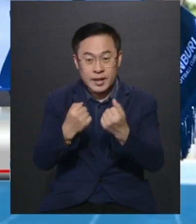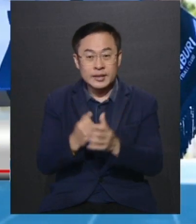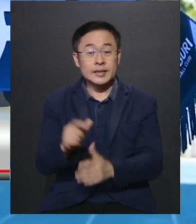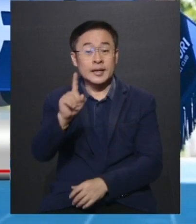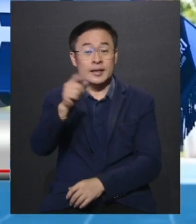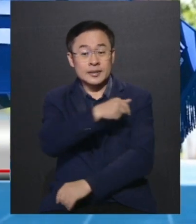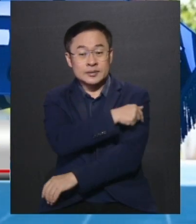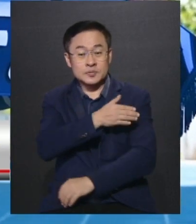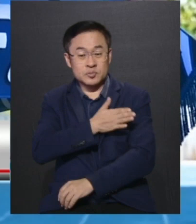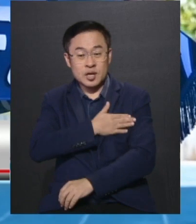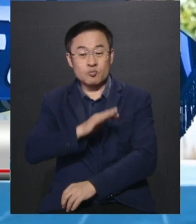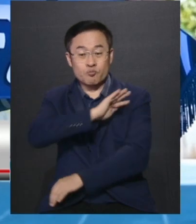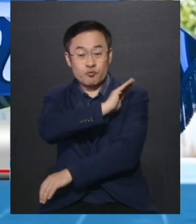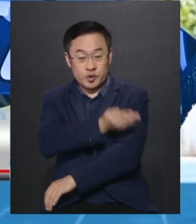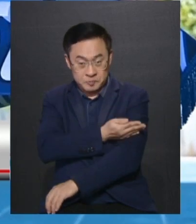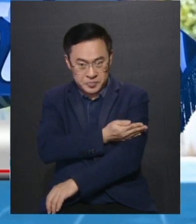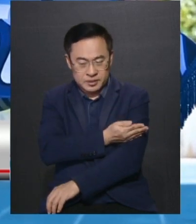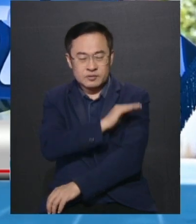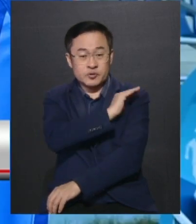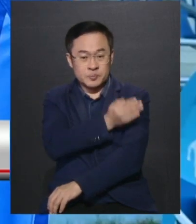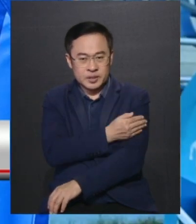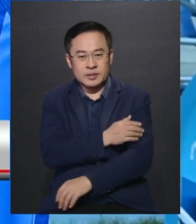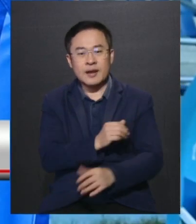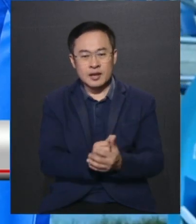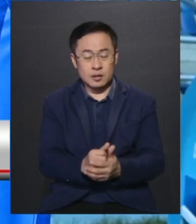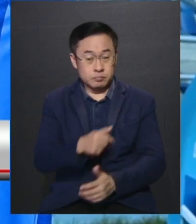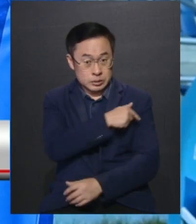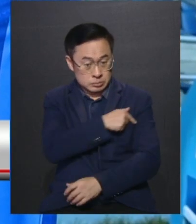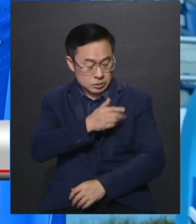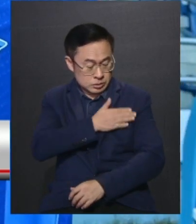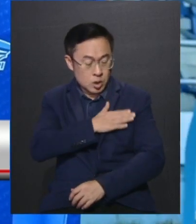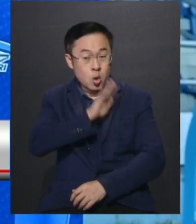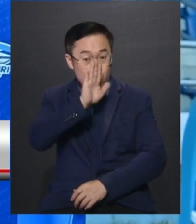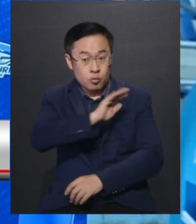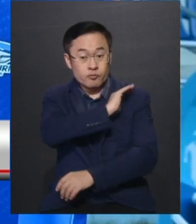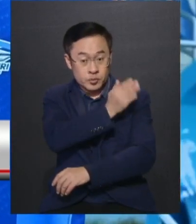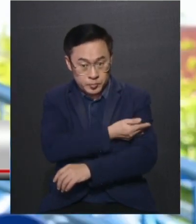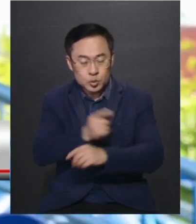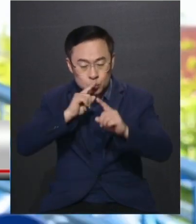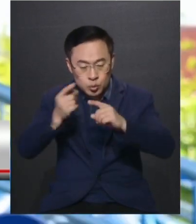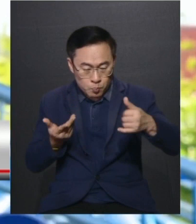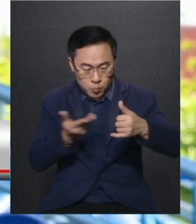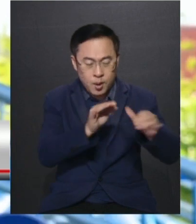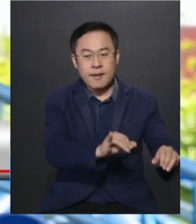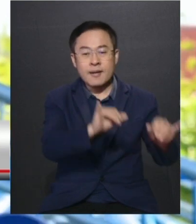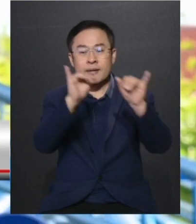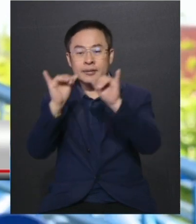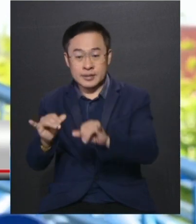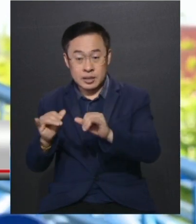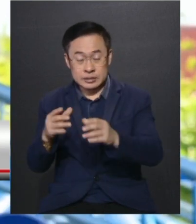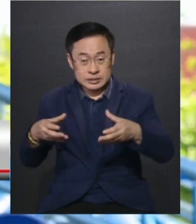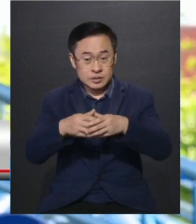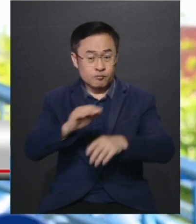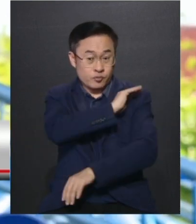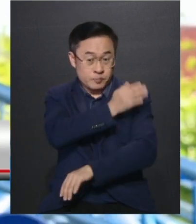จากสโมสรสตาร์เลียนนะคะในศึกฟุตบอลลีกของฟิลิปปินส์มาเป็นผู้รักษาประตูของตัวเองเป็นที่เรียบร้อยซึ่งถือว่าเป็นนักเตะ